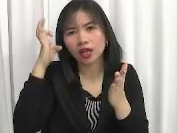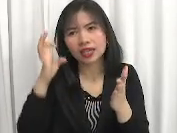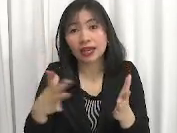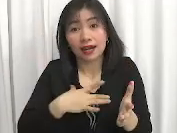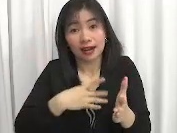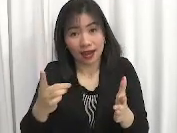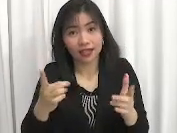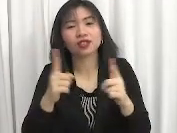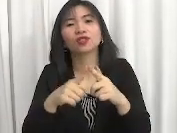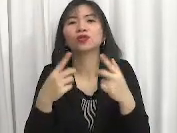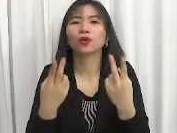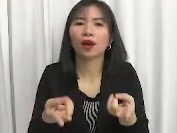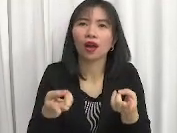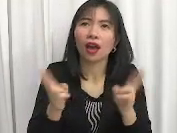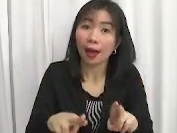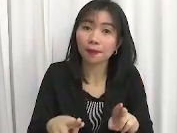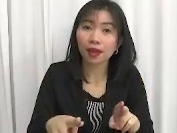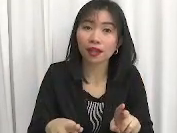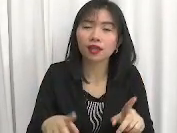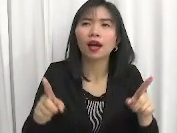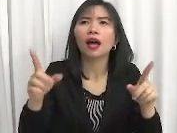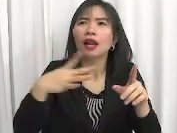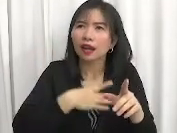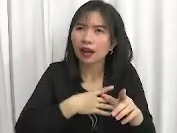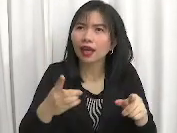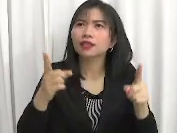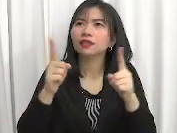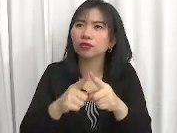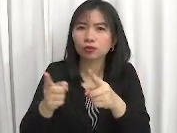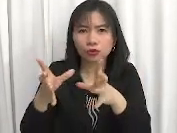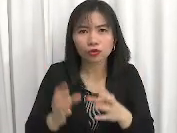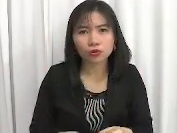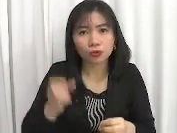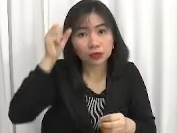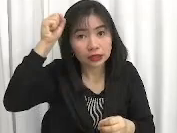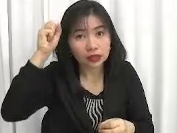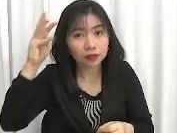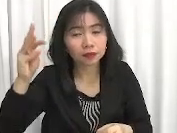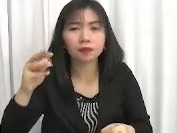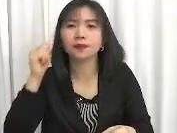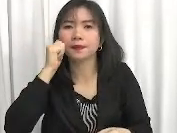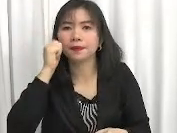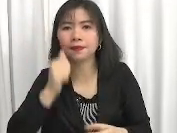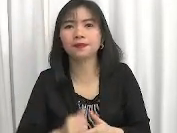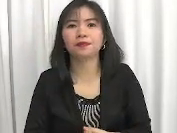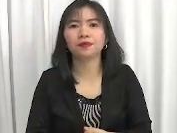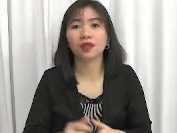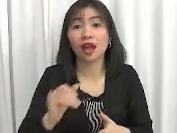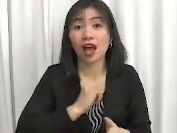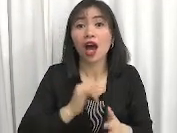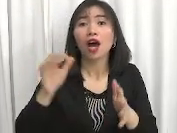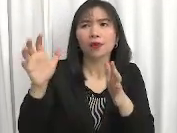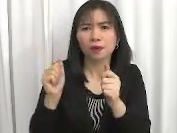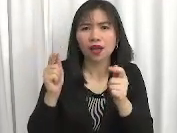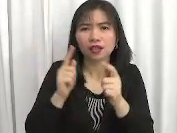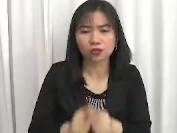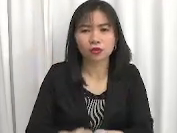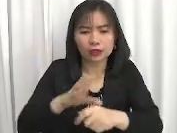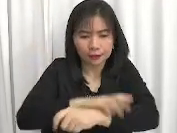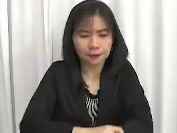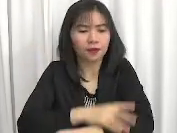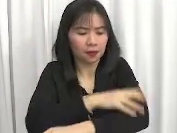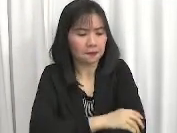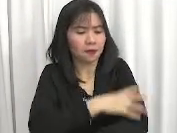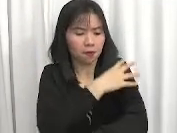gawin sa kanya. Man. Usually po, gusto ko siyang masahiin, kaso lang po, tulog na siya. Pag nauna pa yung tulog niya kaysa